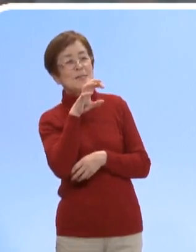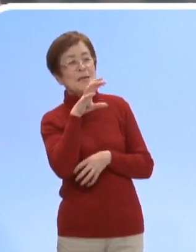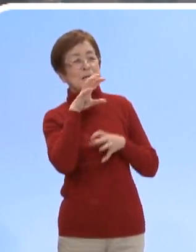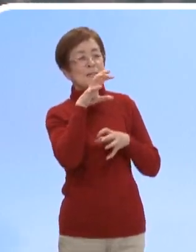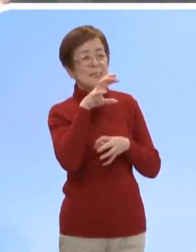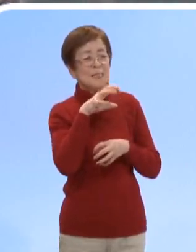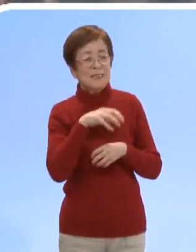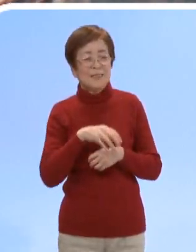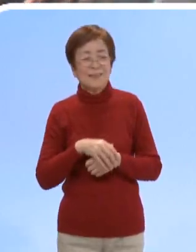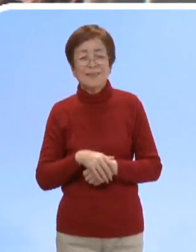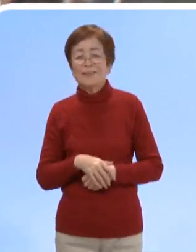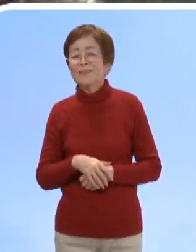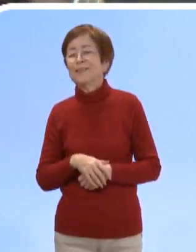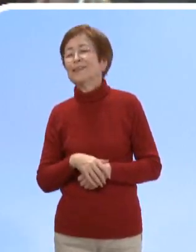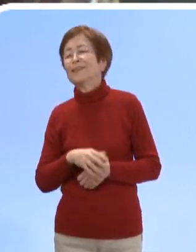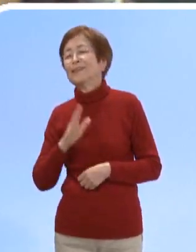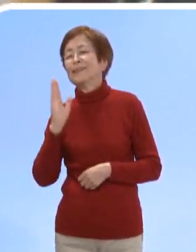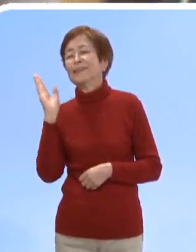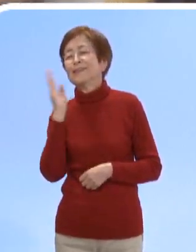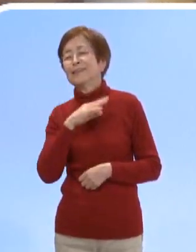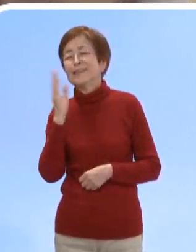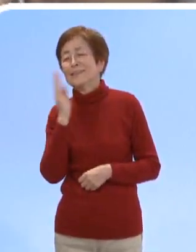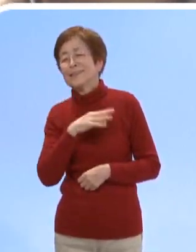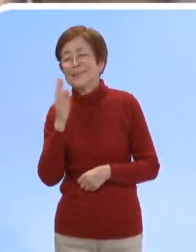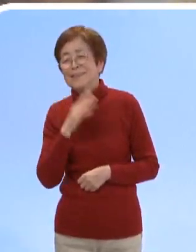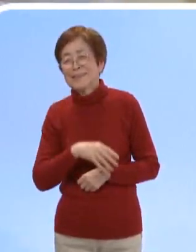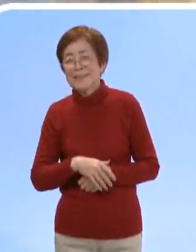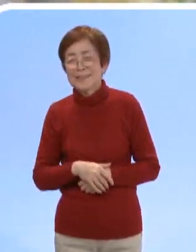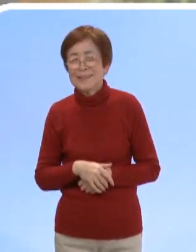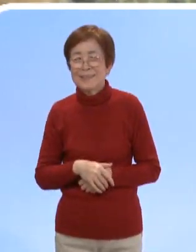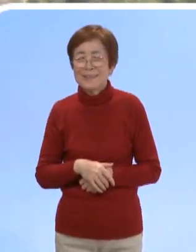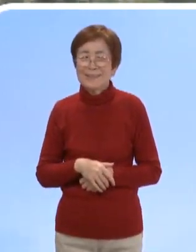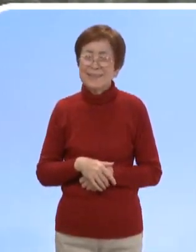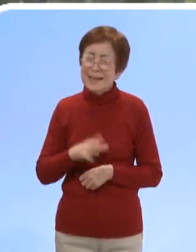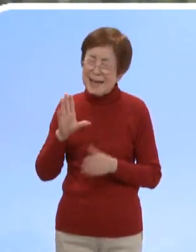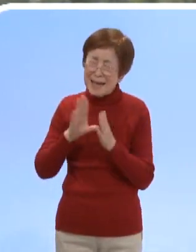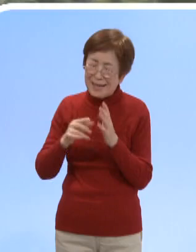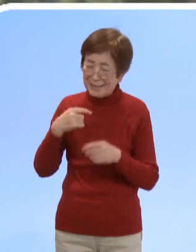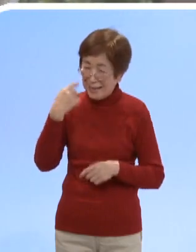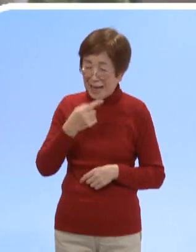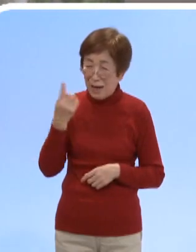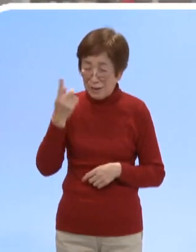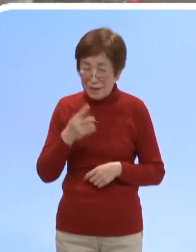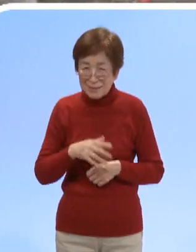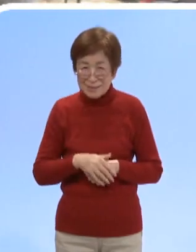。何してんの 体のものすごい変な顔でしたけど。